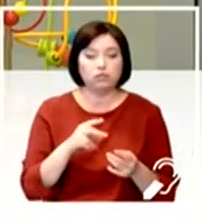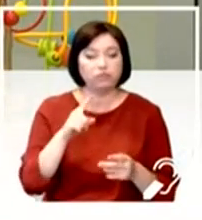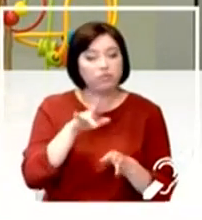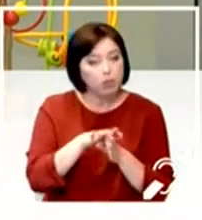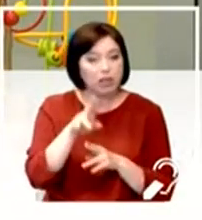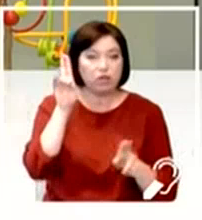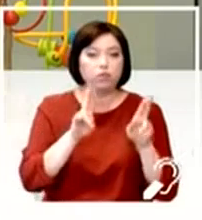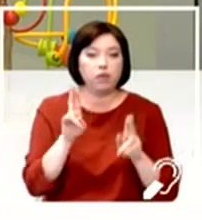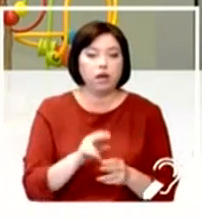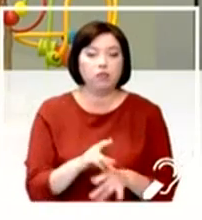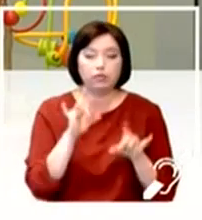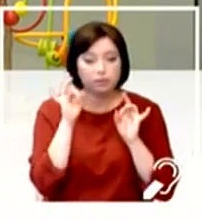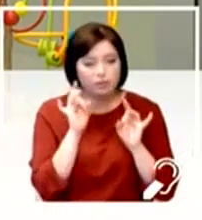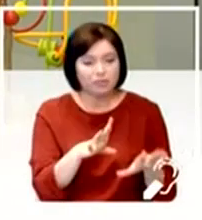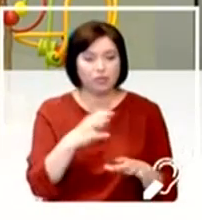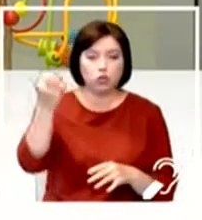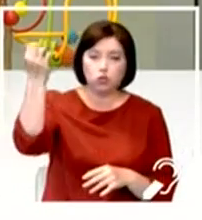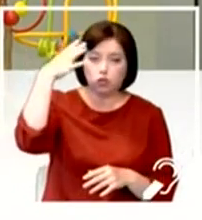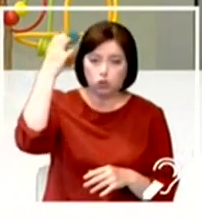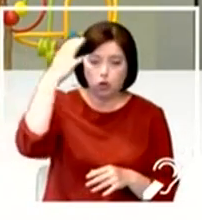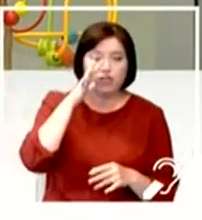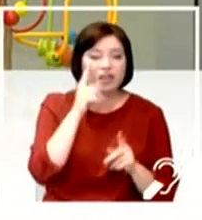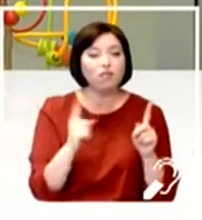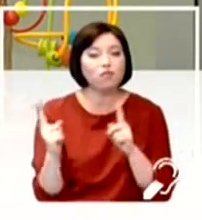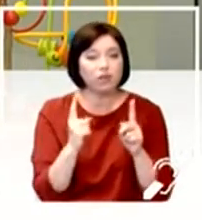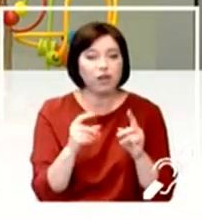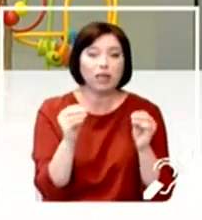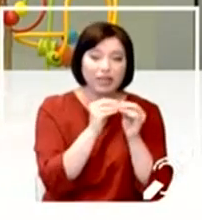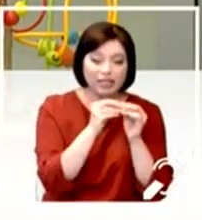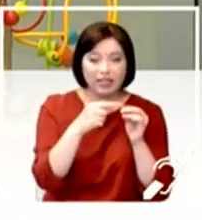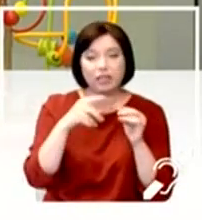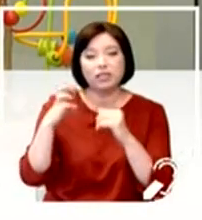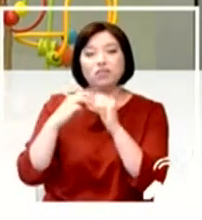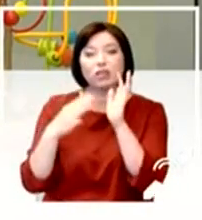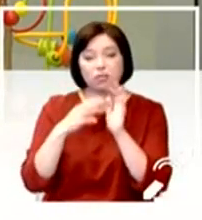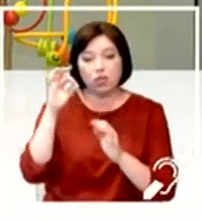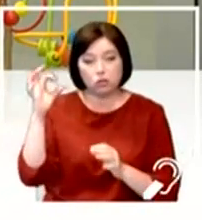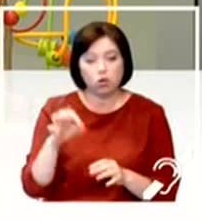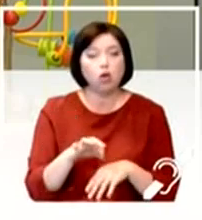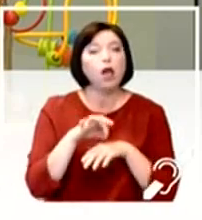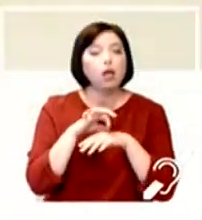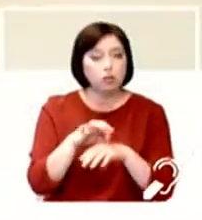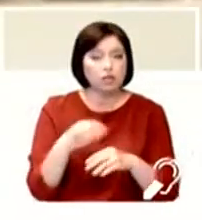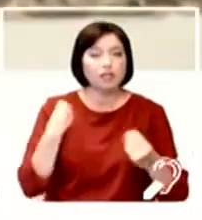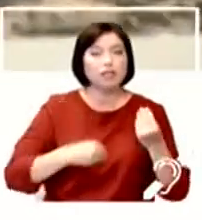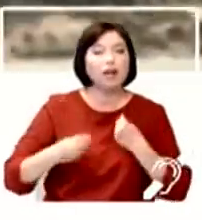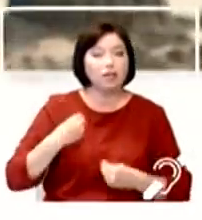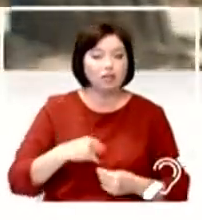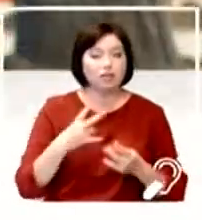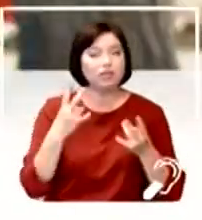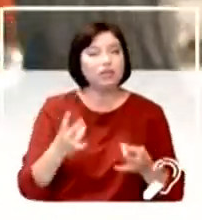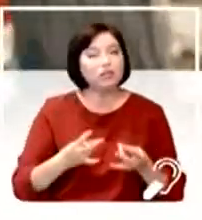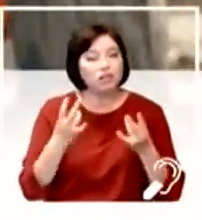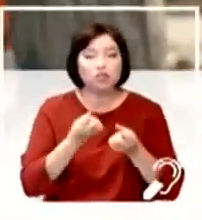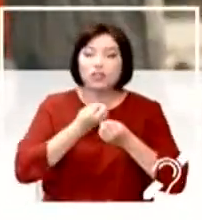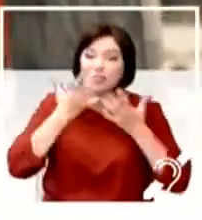reguli. Evitarea expunerii la soare între orele 10 și 18, purtarea hainelor legere de